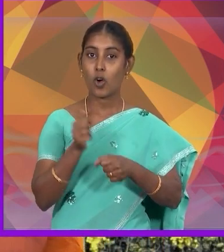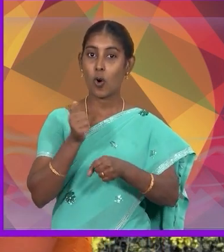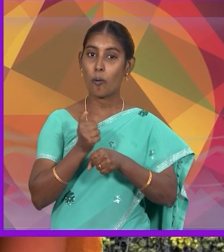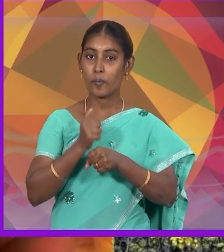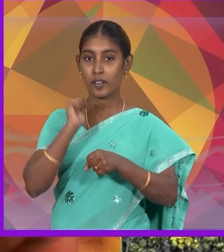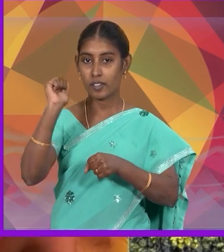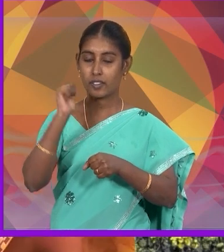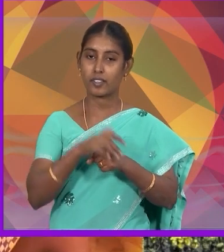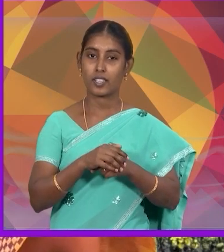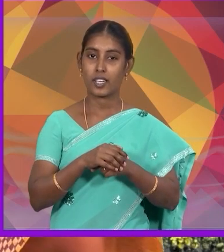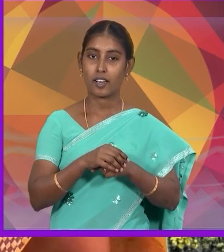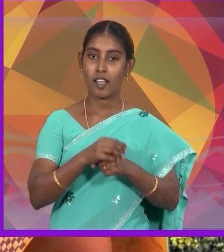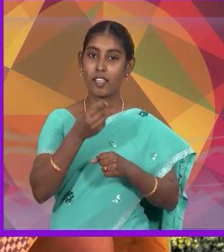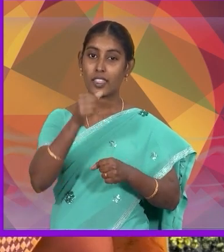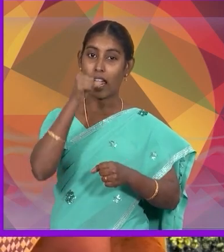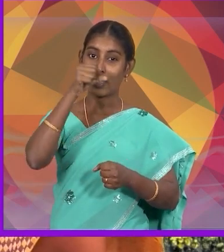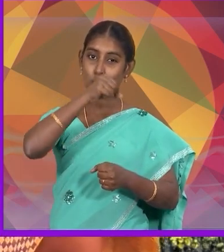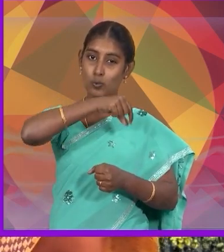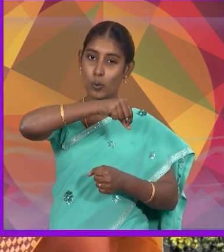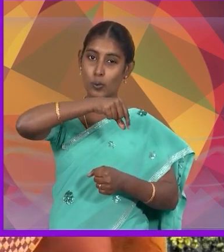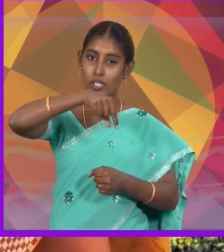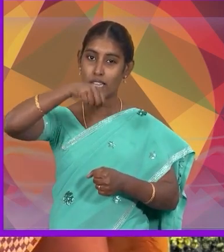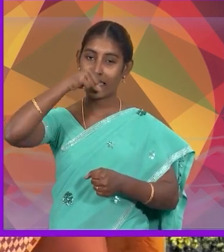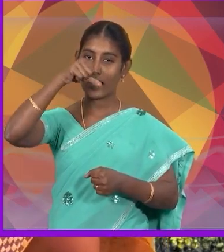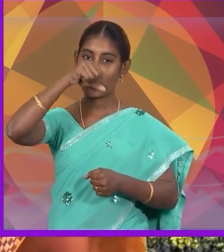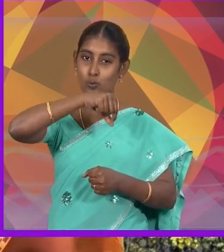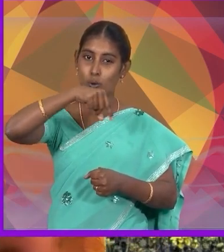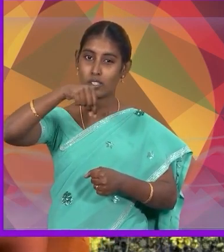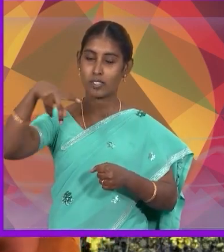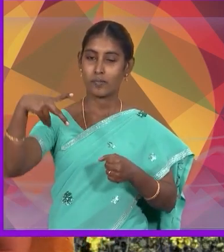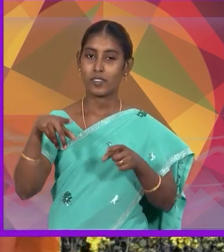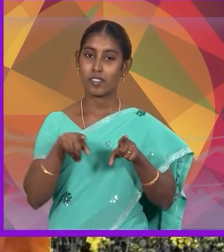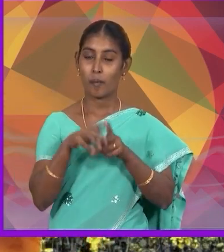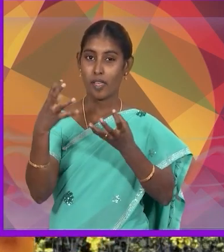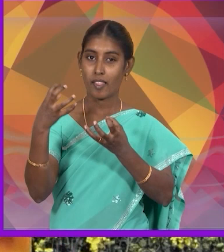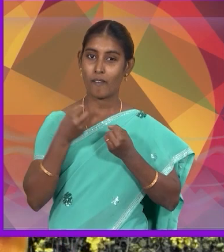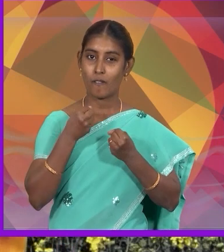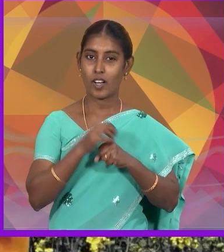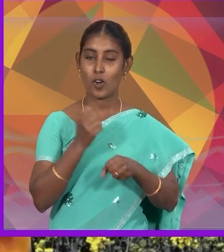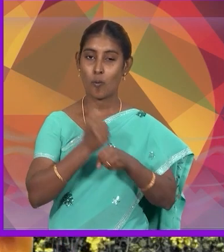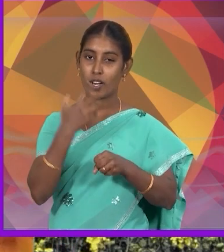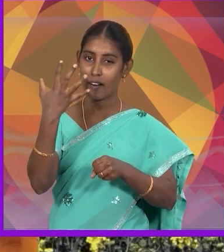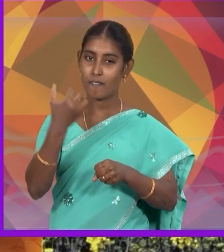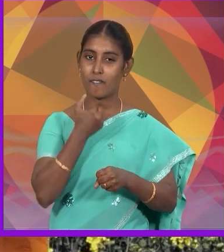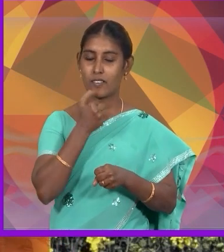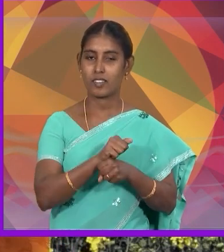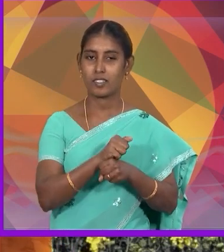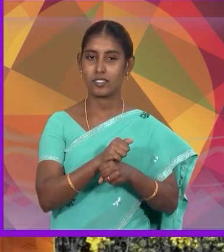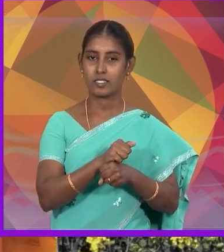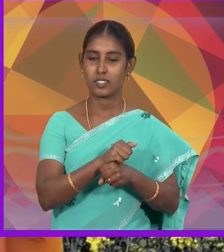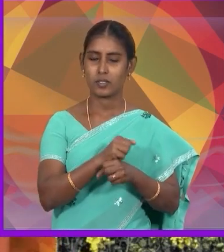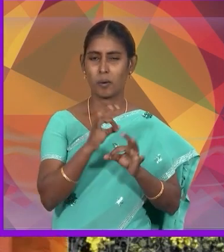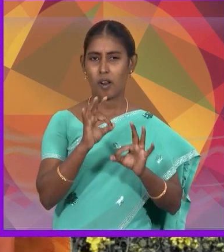வந்து மானியம் எல்லாம் கொடுக்குறாங்க. அதெல்லாம் வாங்கி அவர் மரங்களை எலுமிச்சங்கன்று அதெல்லாம் வச்சு சொட்டு நீர் பாசனம்